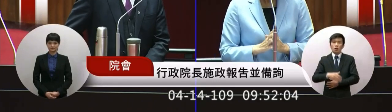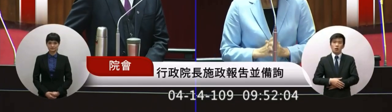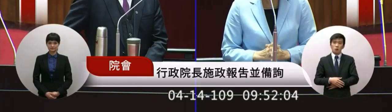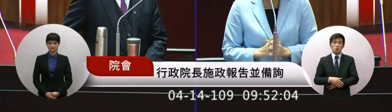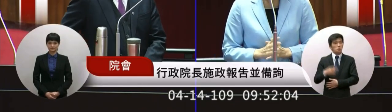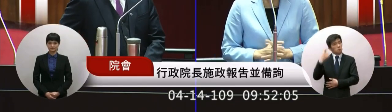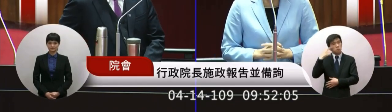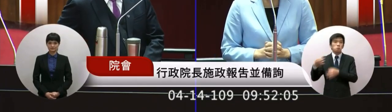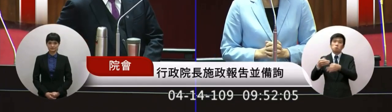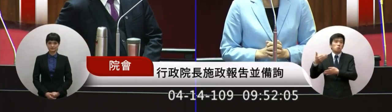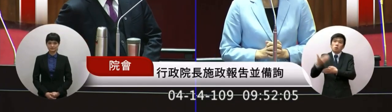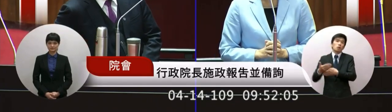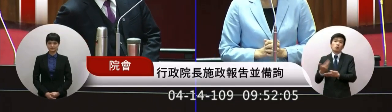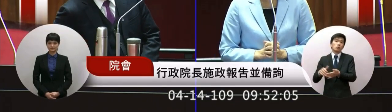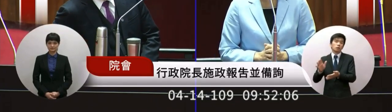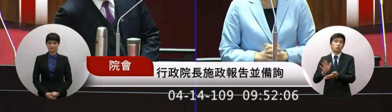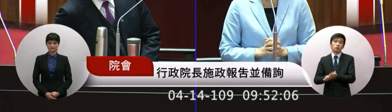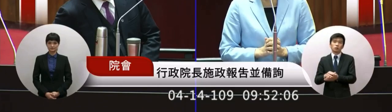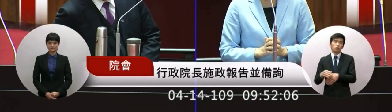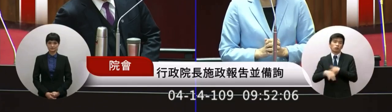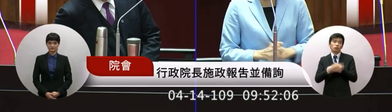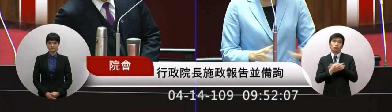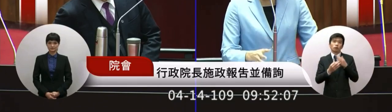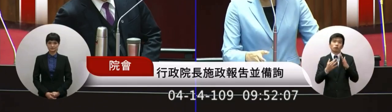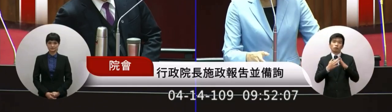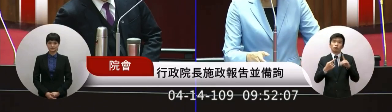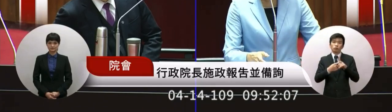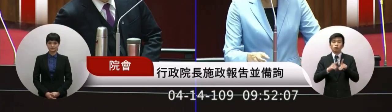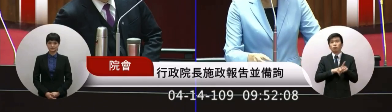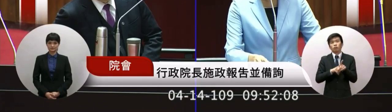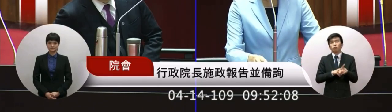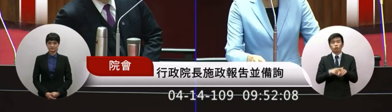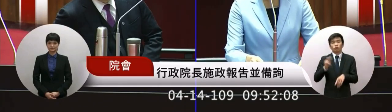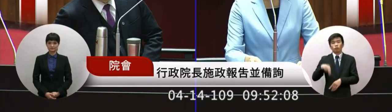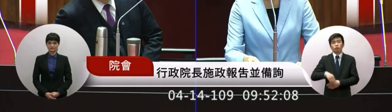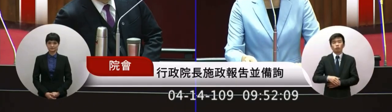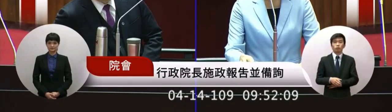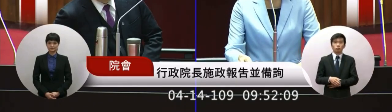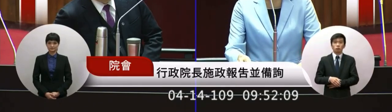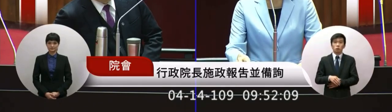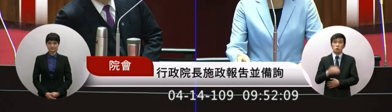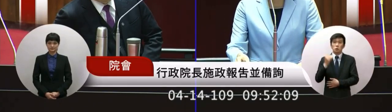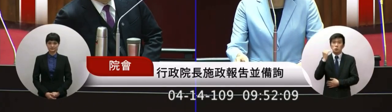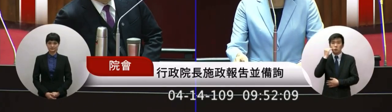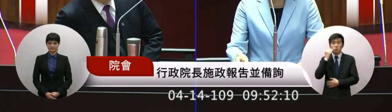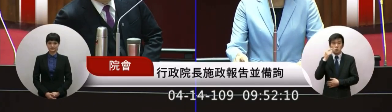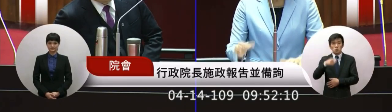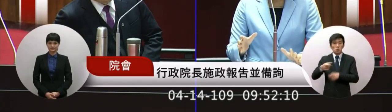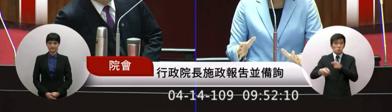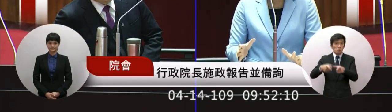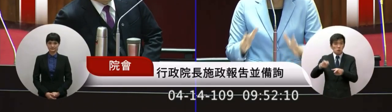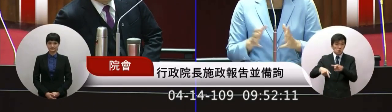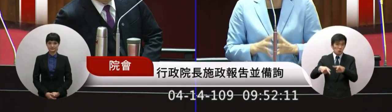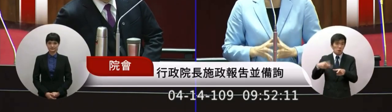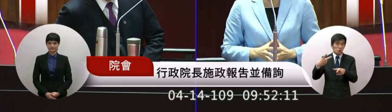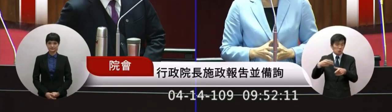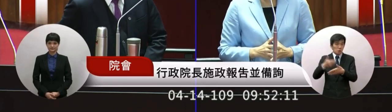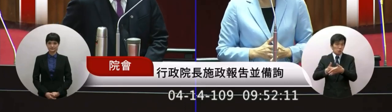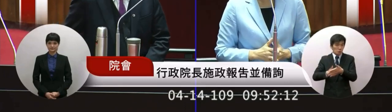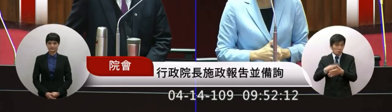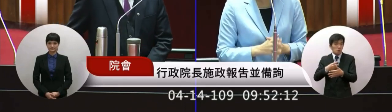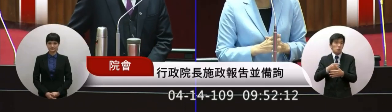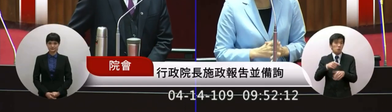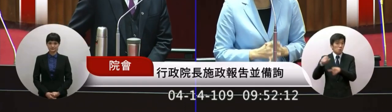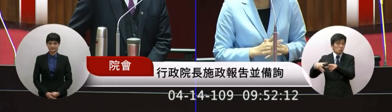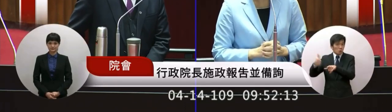人。如果呢，以消费者少支出，劳工雇主多休息，这确实是三赢。而实际的情